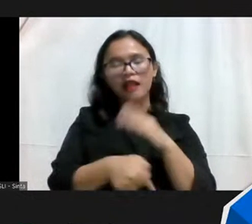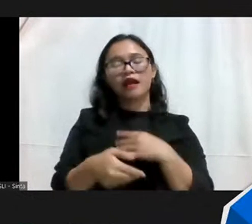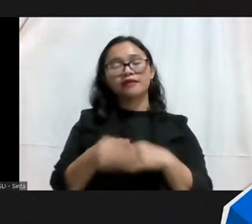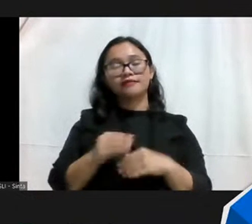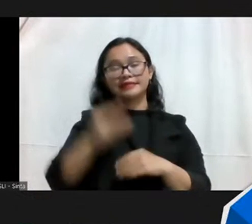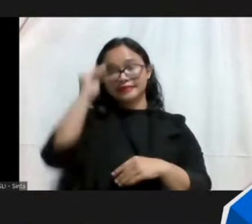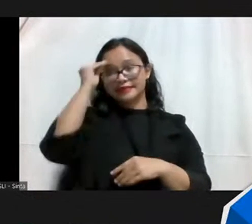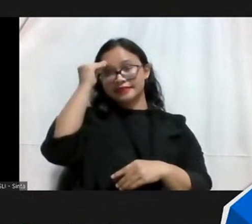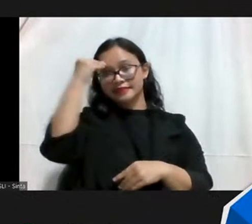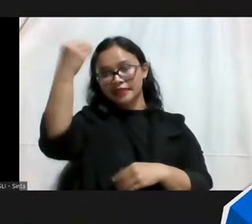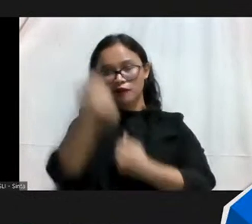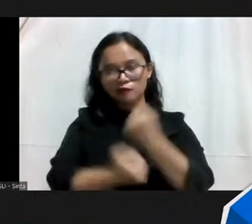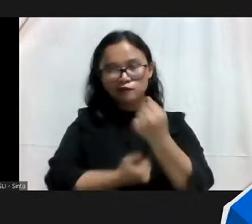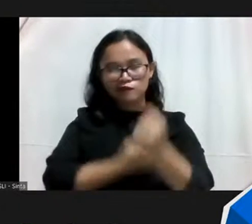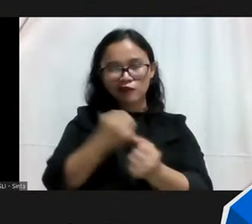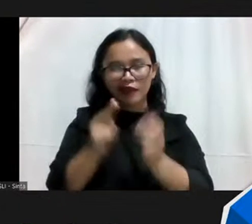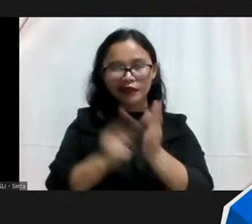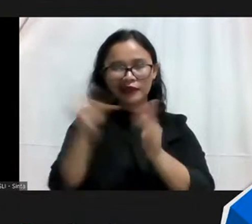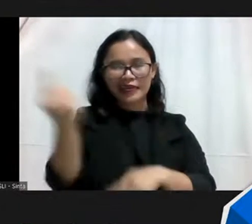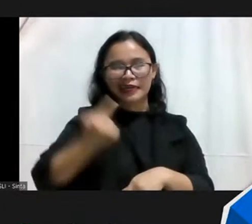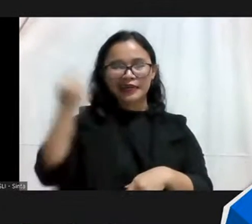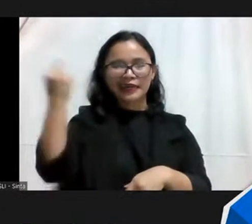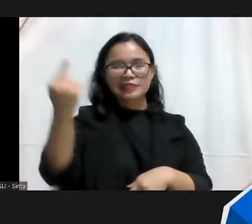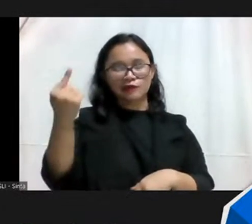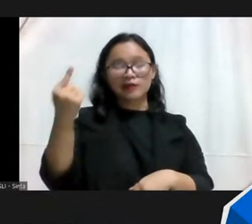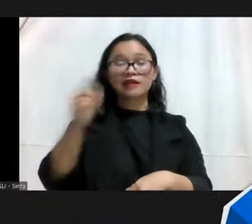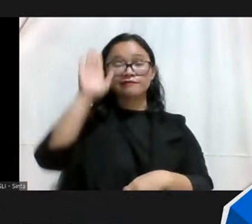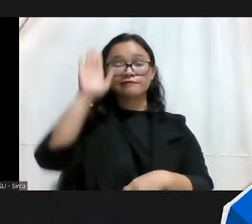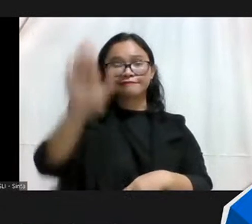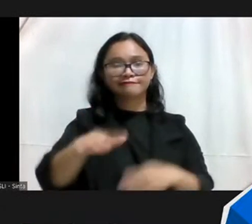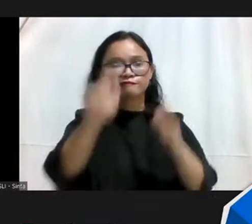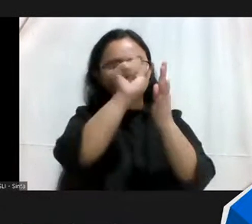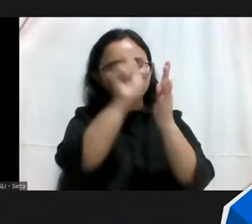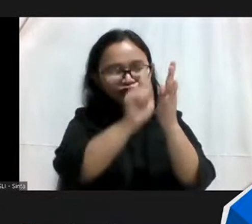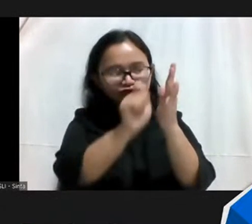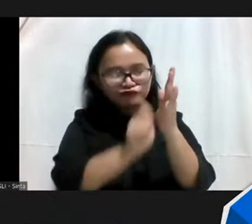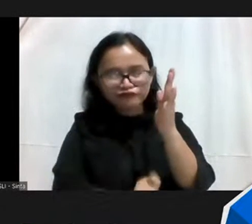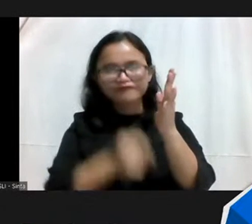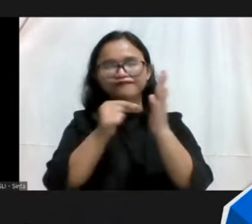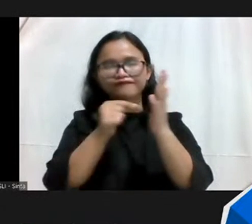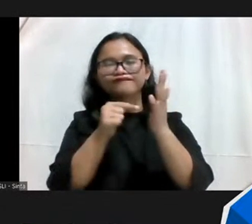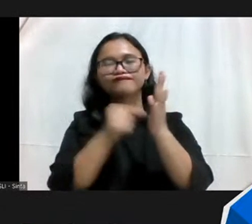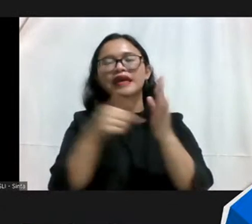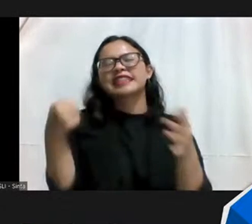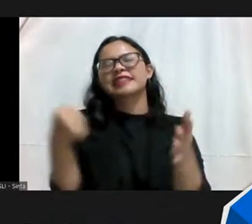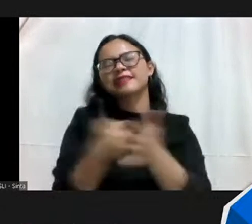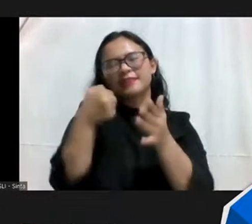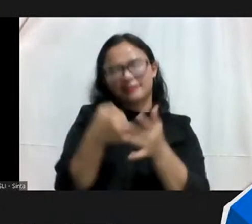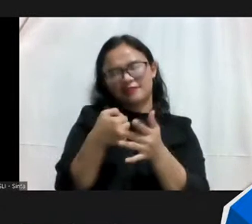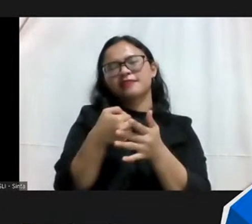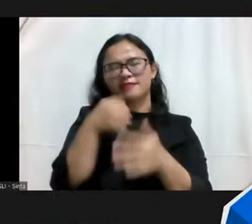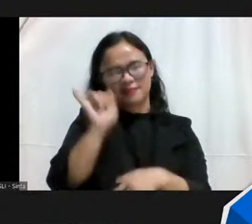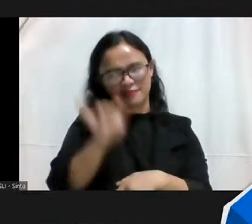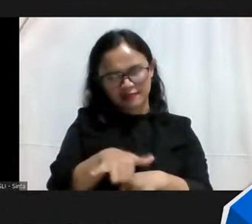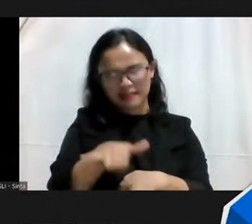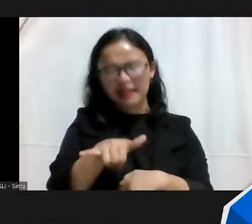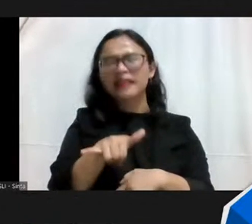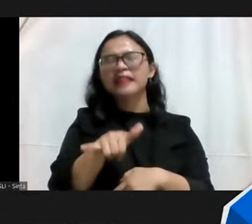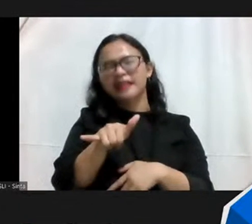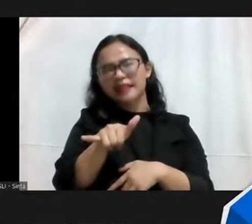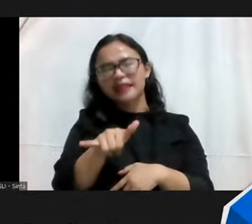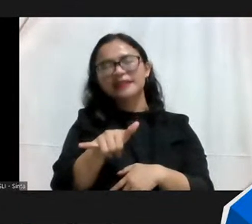harus dijalankan atau disusun nanti ini tantangannya sangat besar bagaimana dia